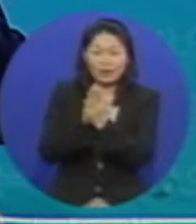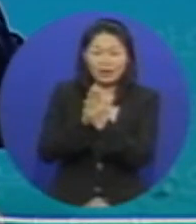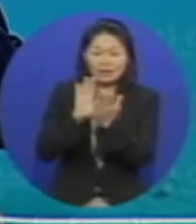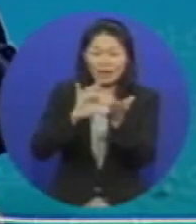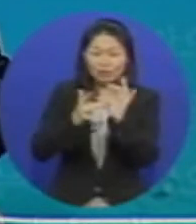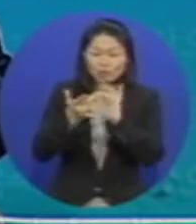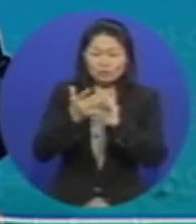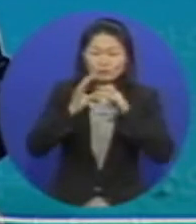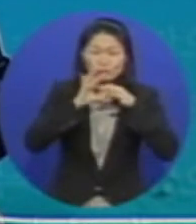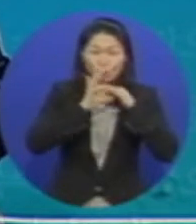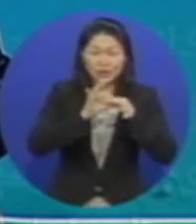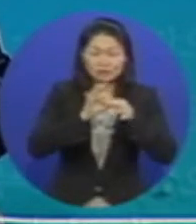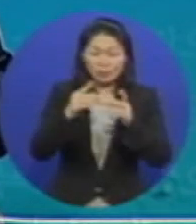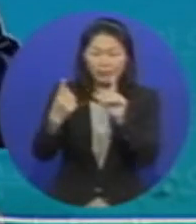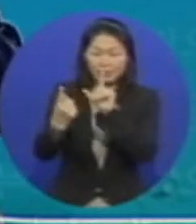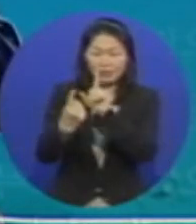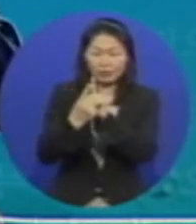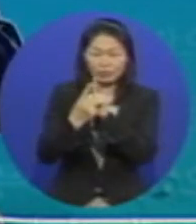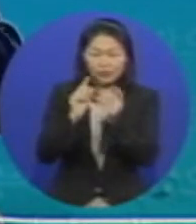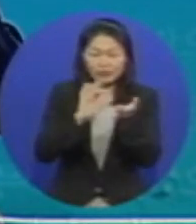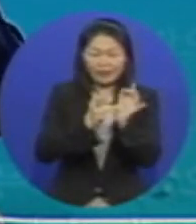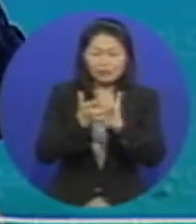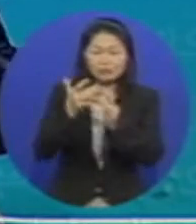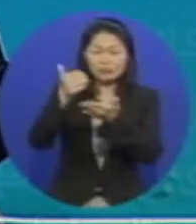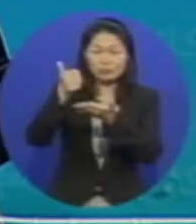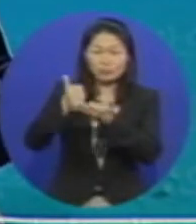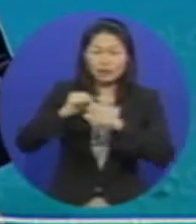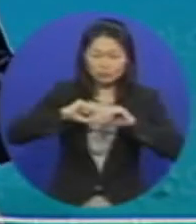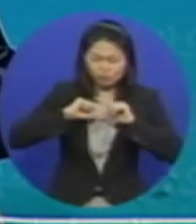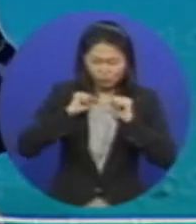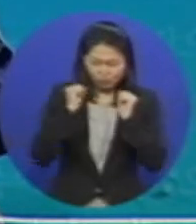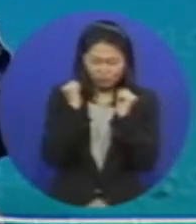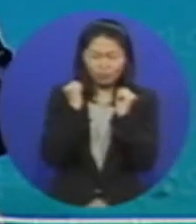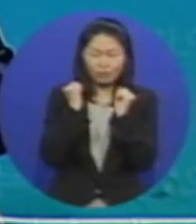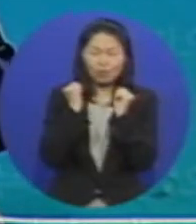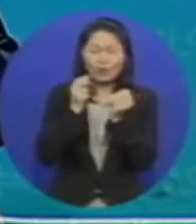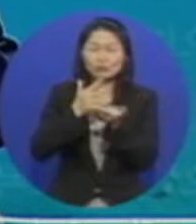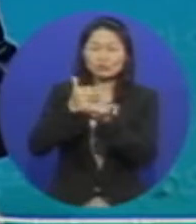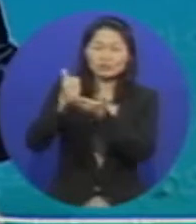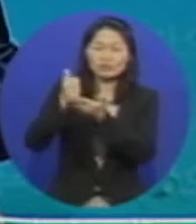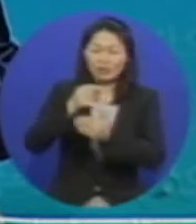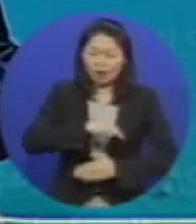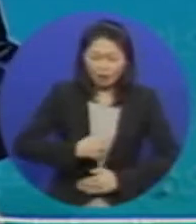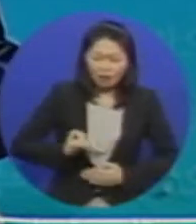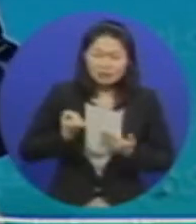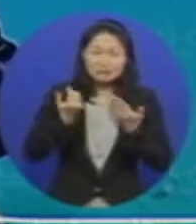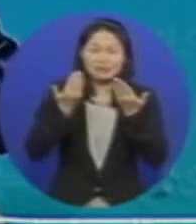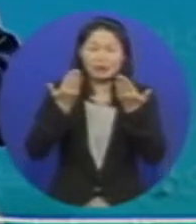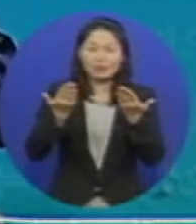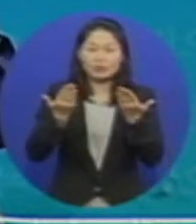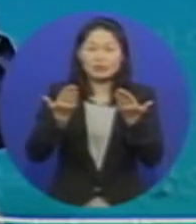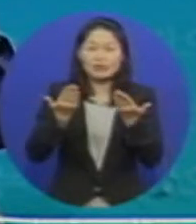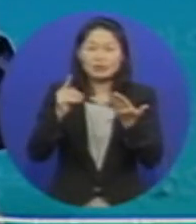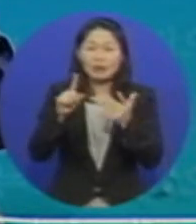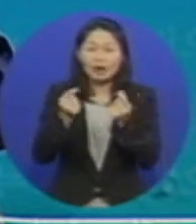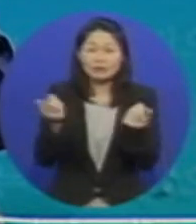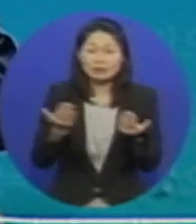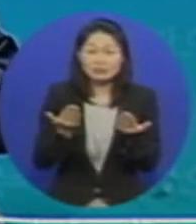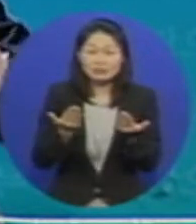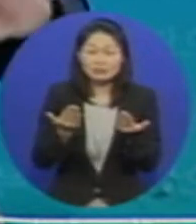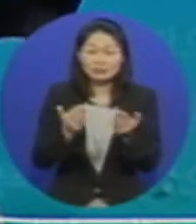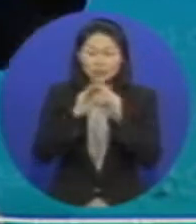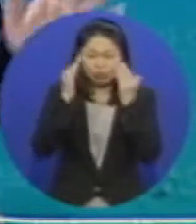통해서 만나고 예수님께 순종하고 주님께 헌신하고 이런 일들은